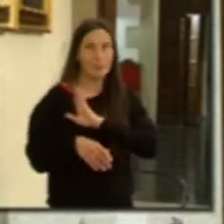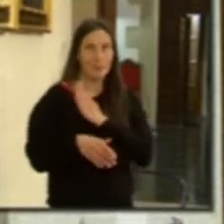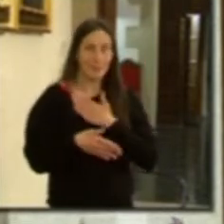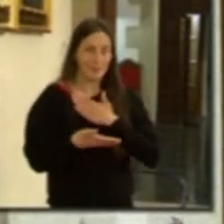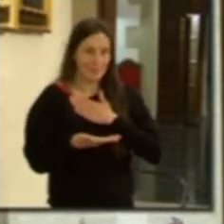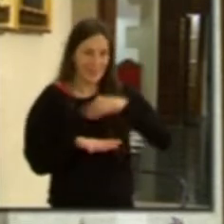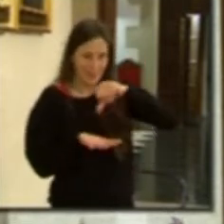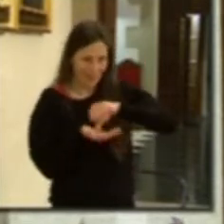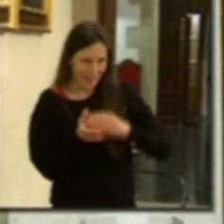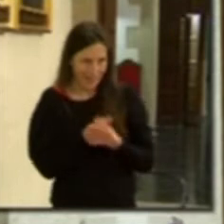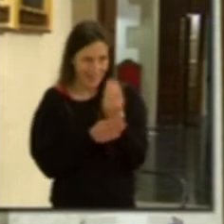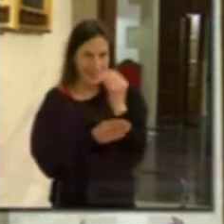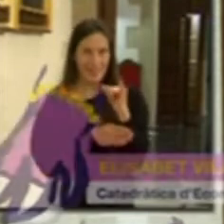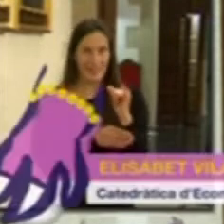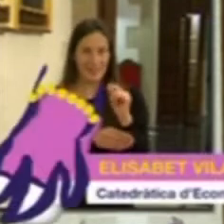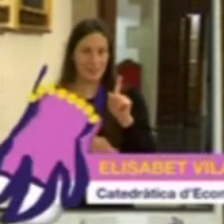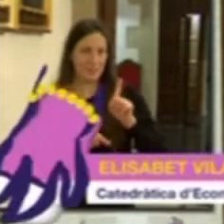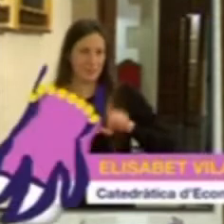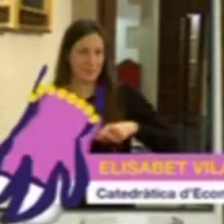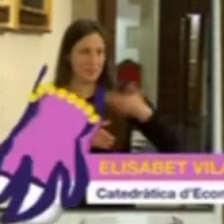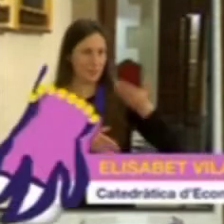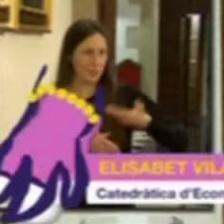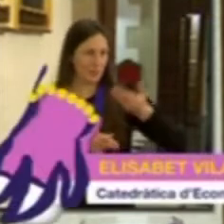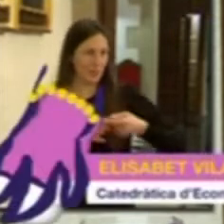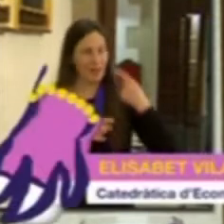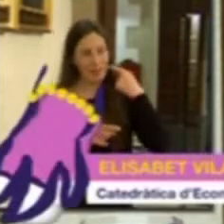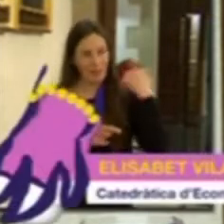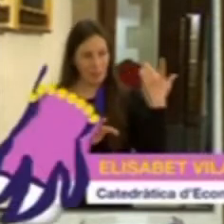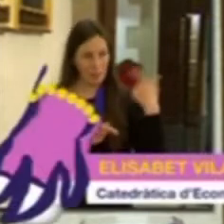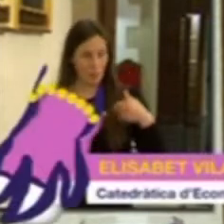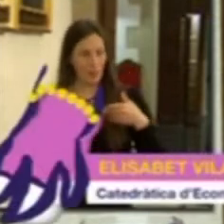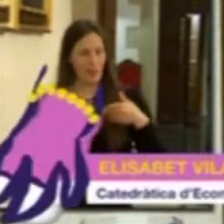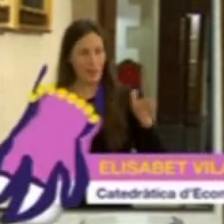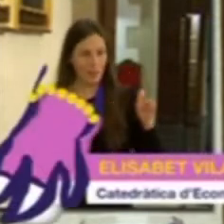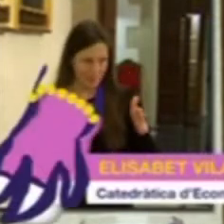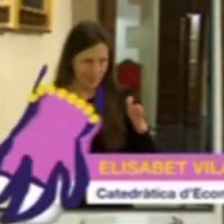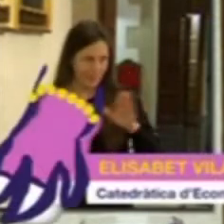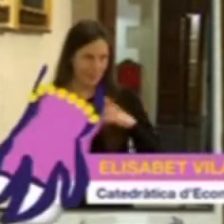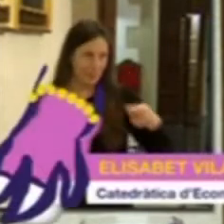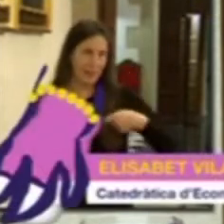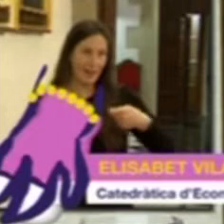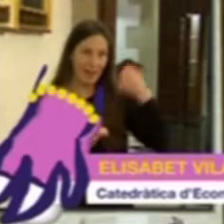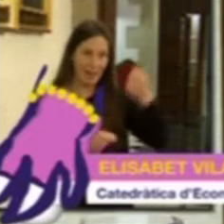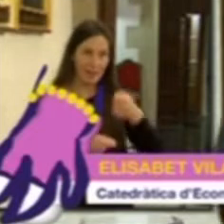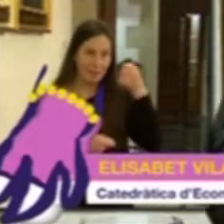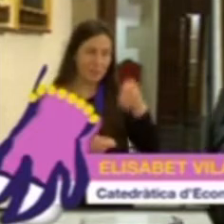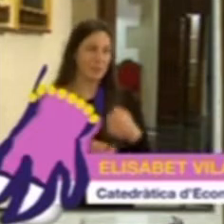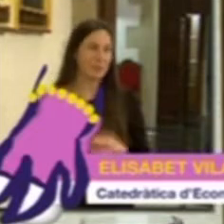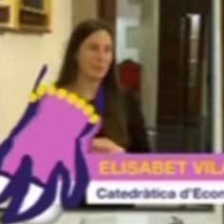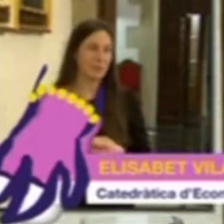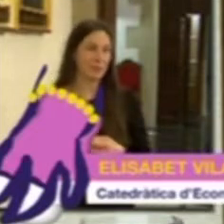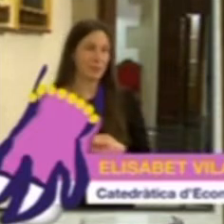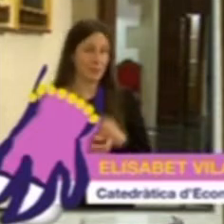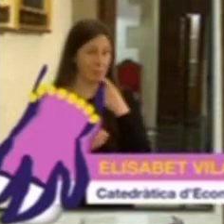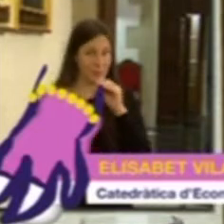poder participar aquest acte que, com bé sabeu, dona el tret de sortida, que es diu, del Mercat del Ram. Com ja ha dit